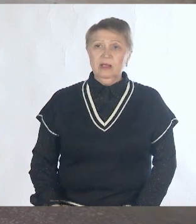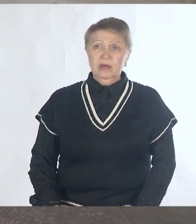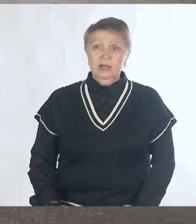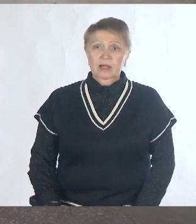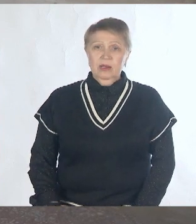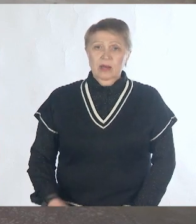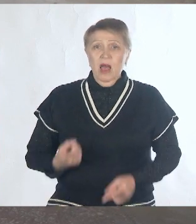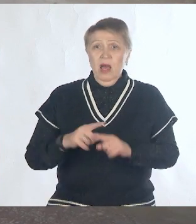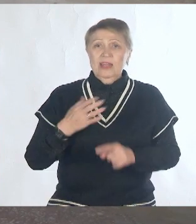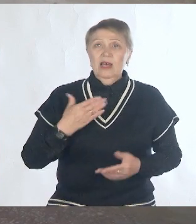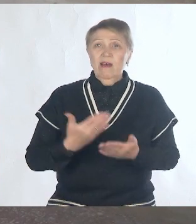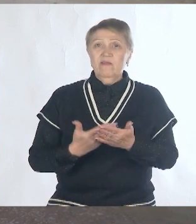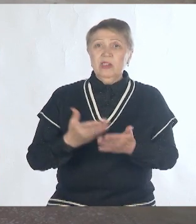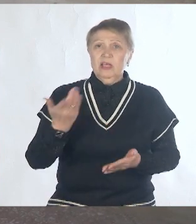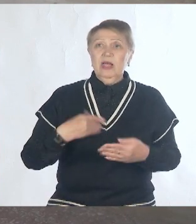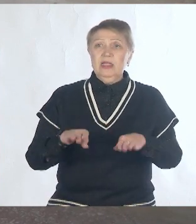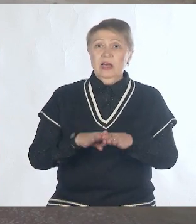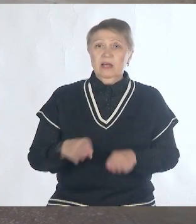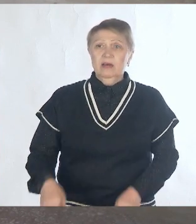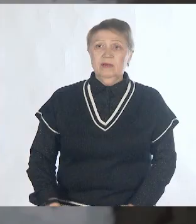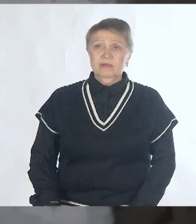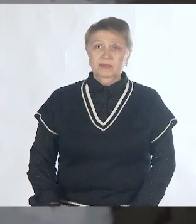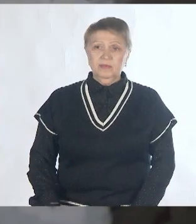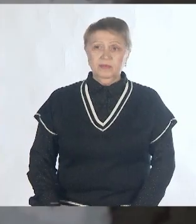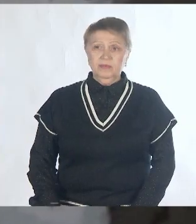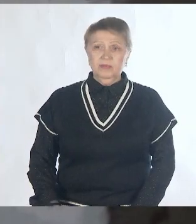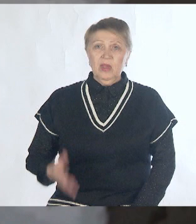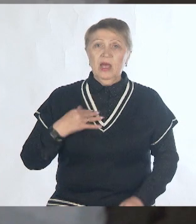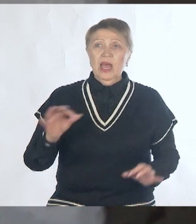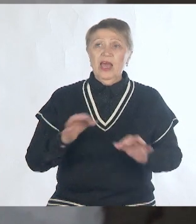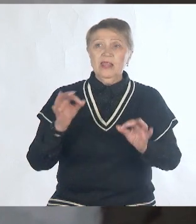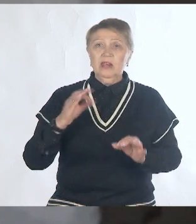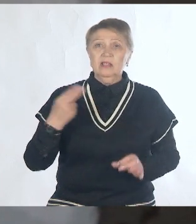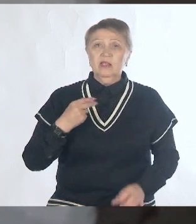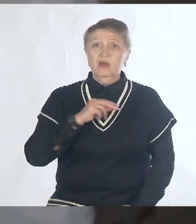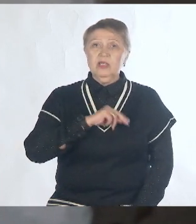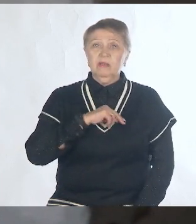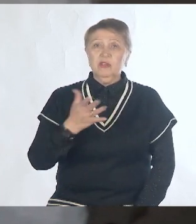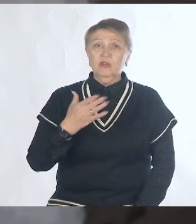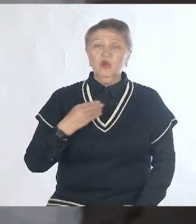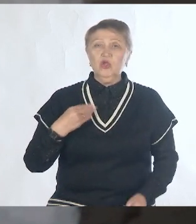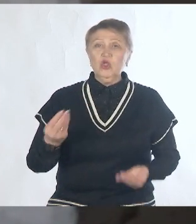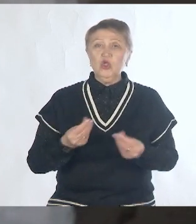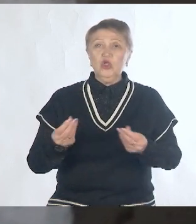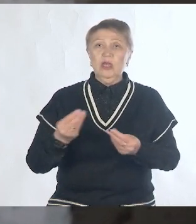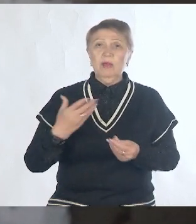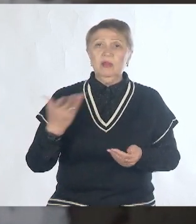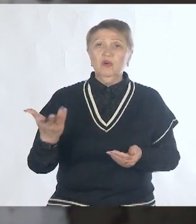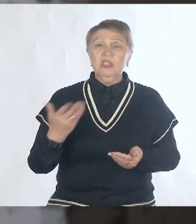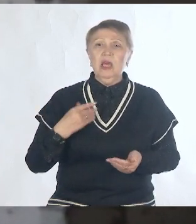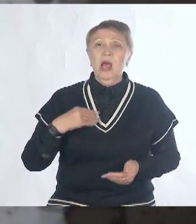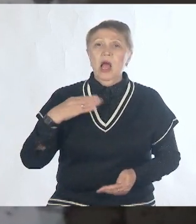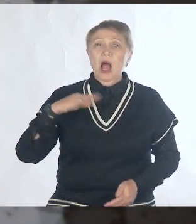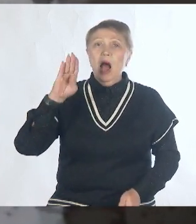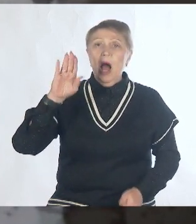выглядела на эти потому что я никогда не работал все таки me a plain 1 торгует речи тут